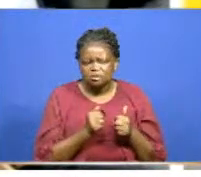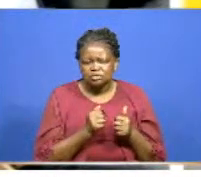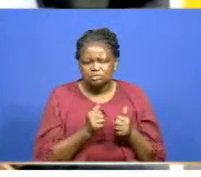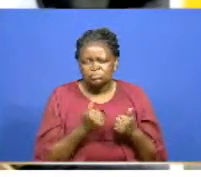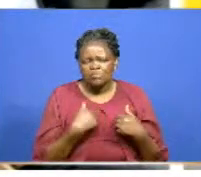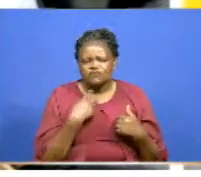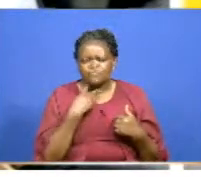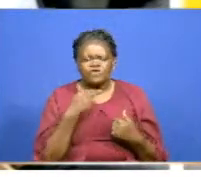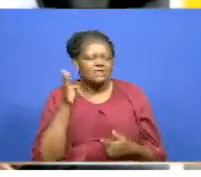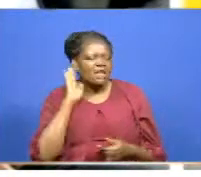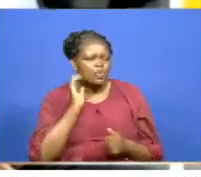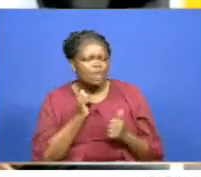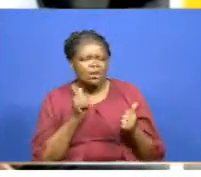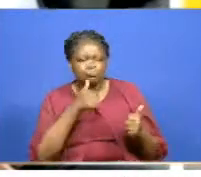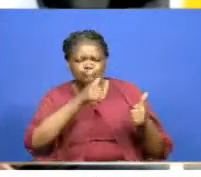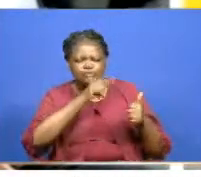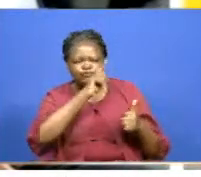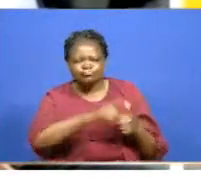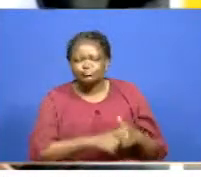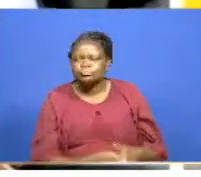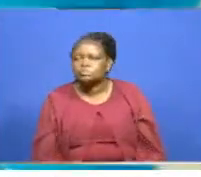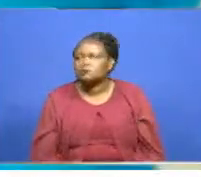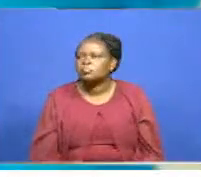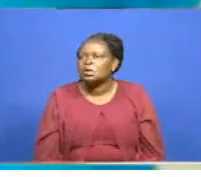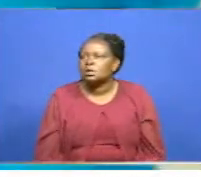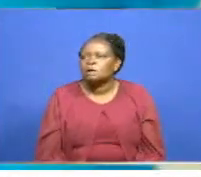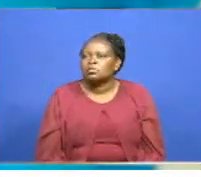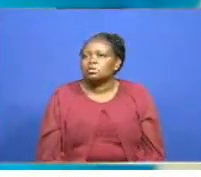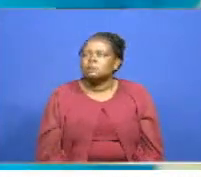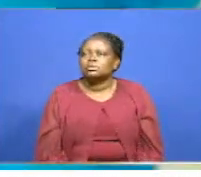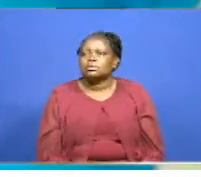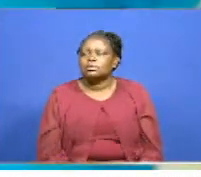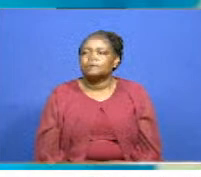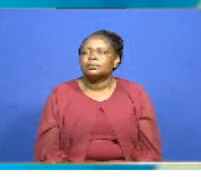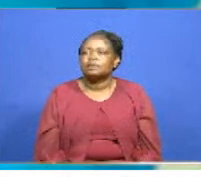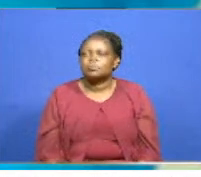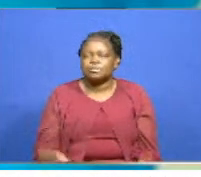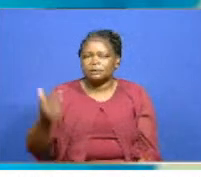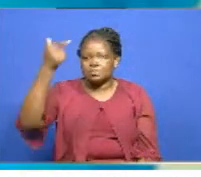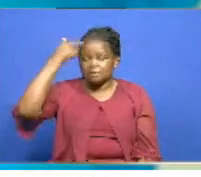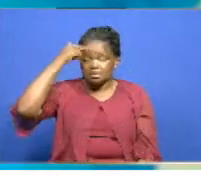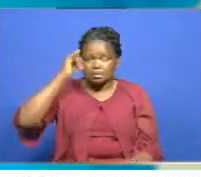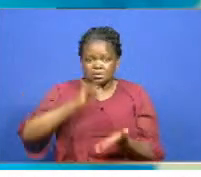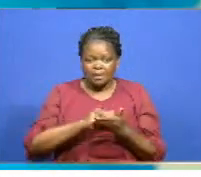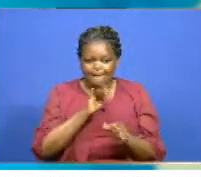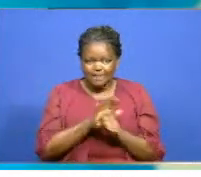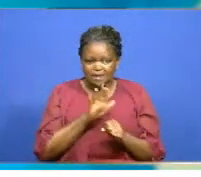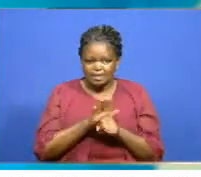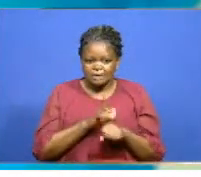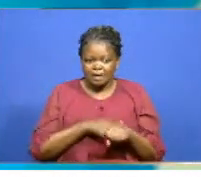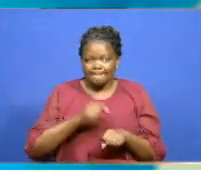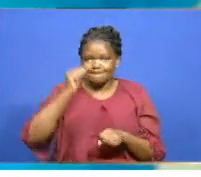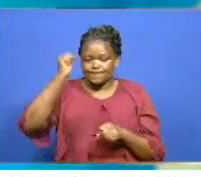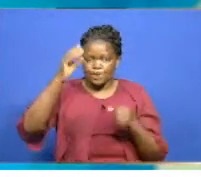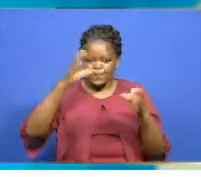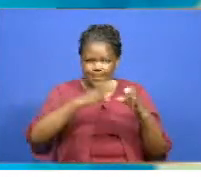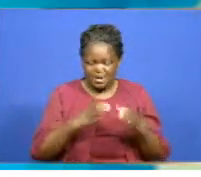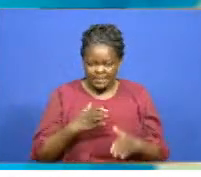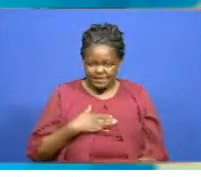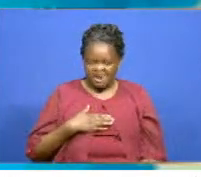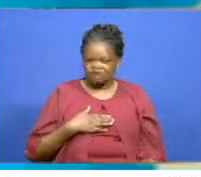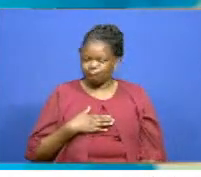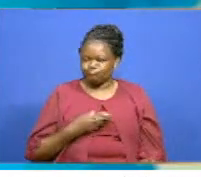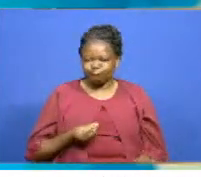au kusikika? Nafikiria kwamba kwa wakati mwingi political parties zetu hazijakuwa